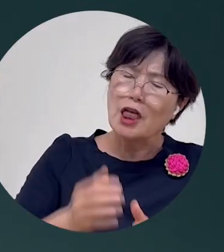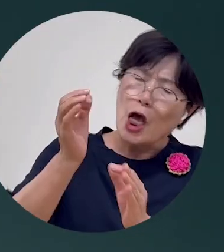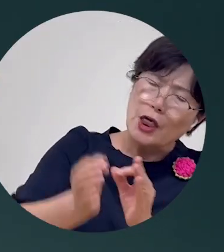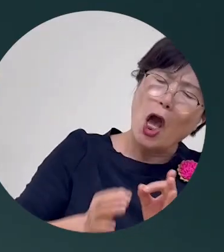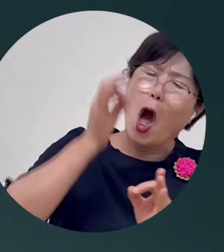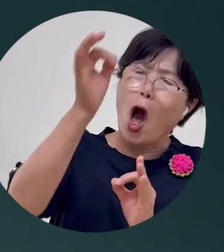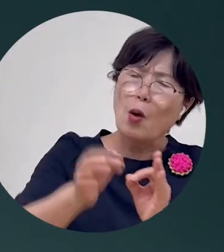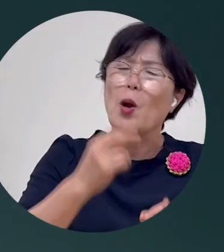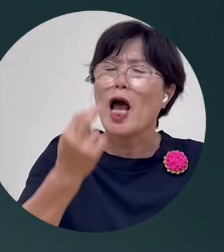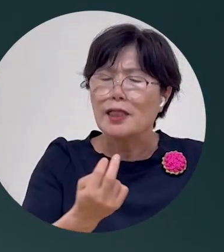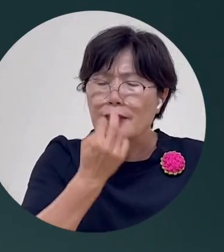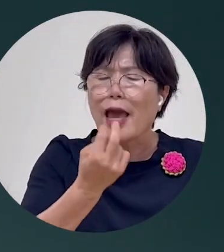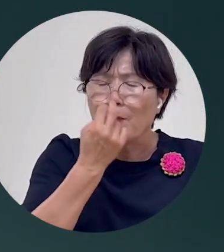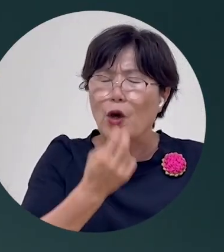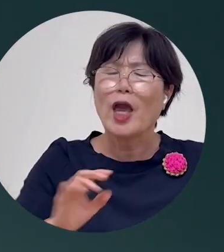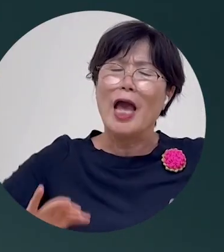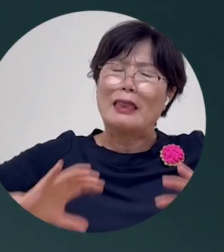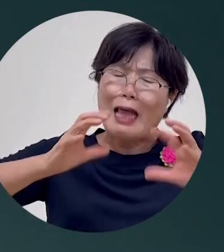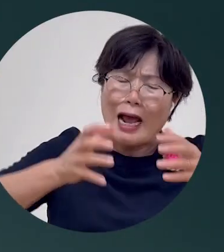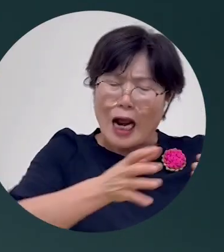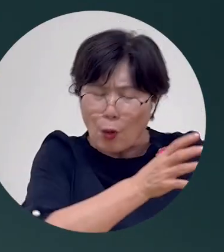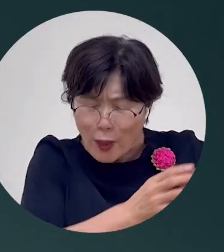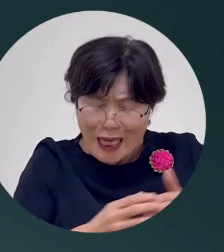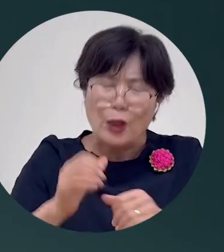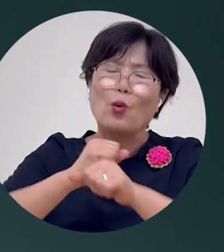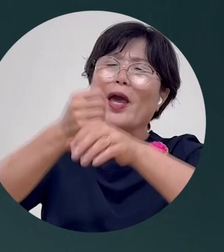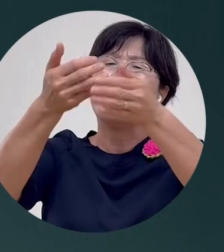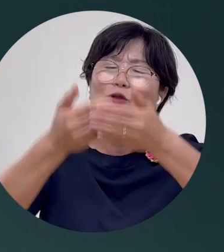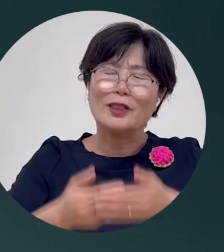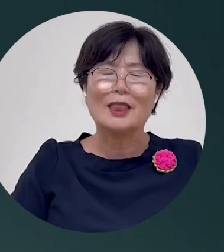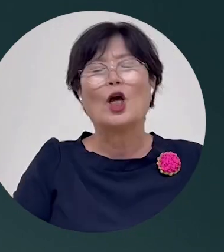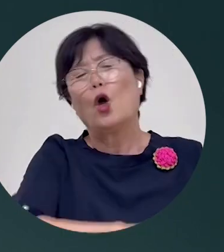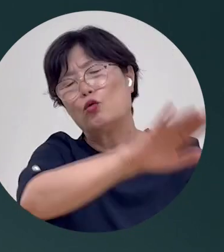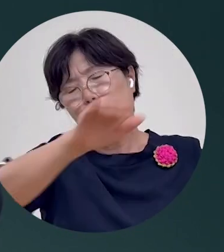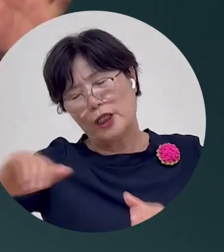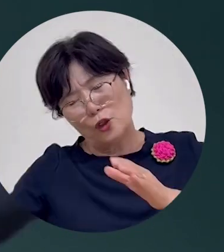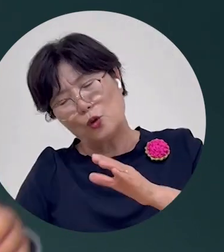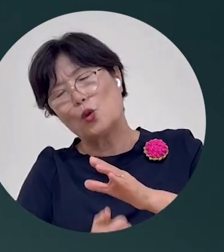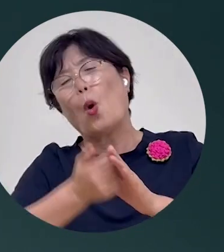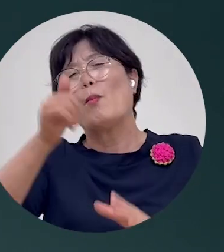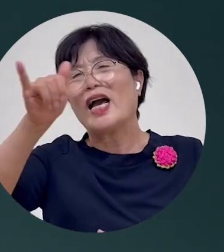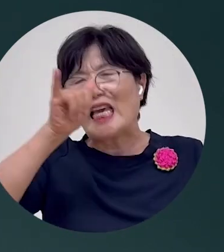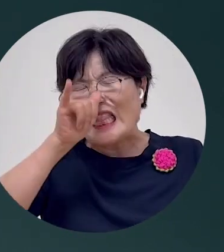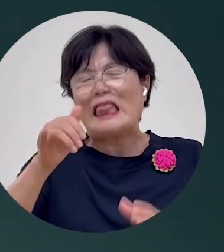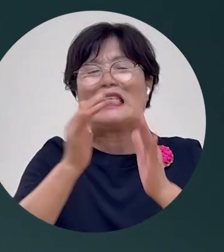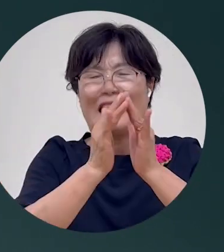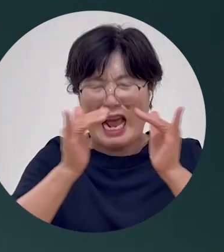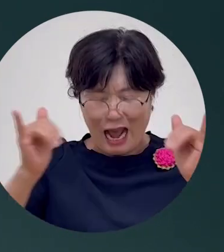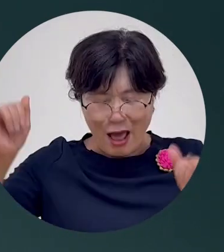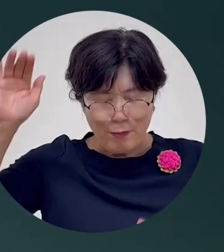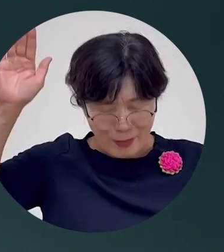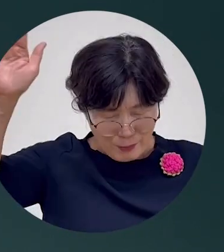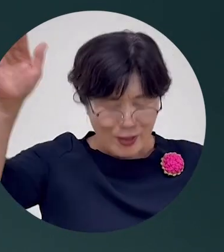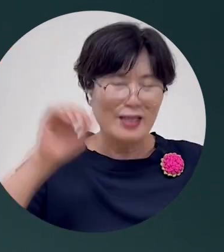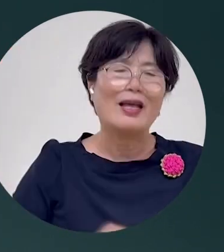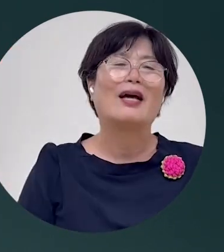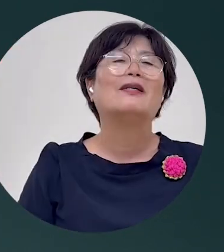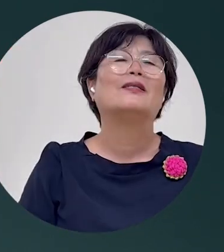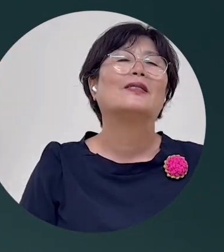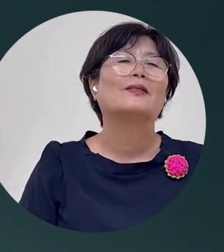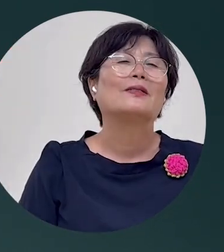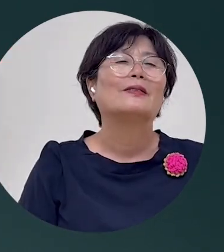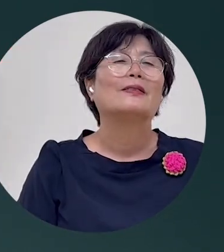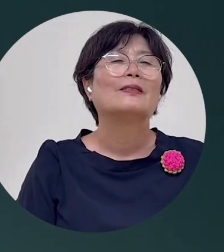생명의 나라로 끌고 가시는 그분이 계시니 우리는 소망이 있는 사람들이요, 절망이 있는 사람들이에요. 소망이 있는